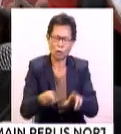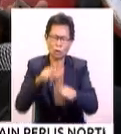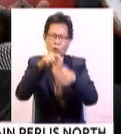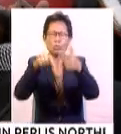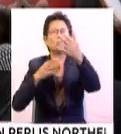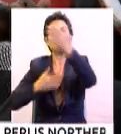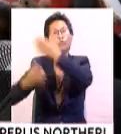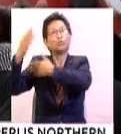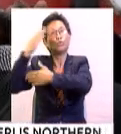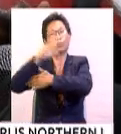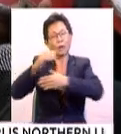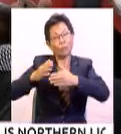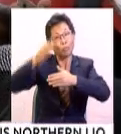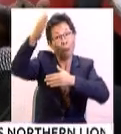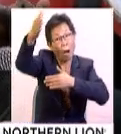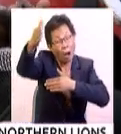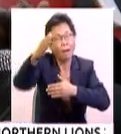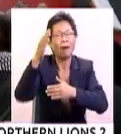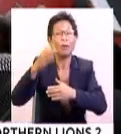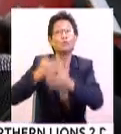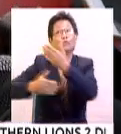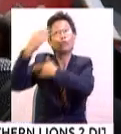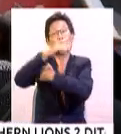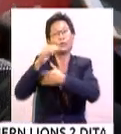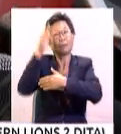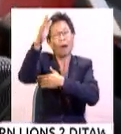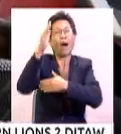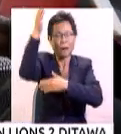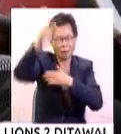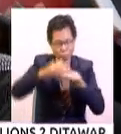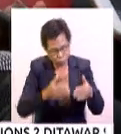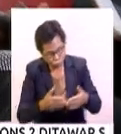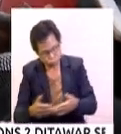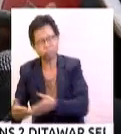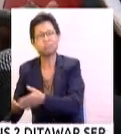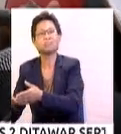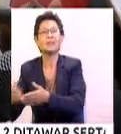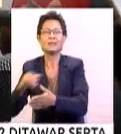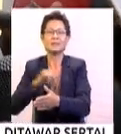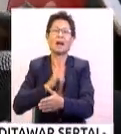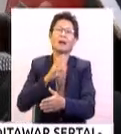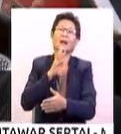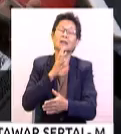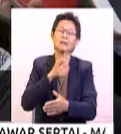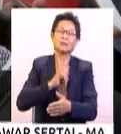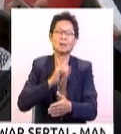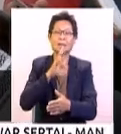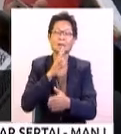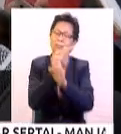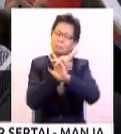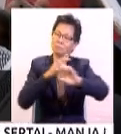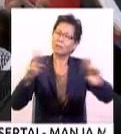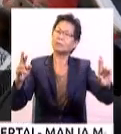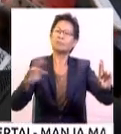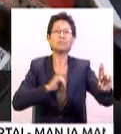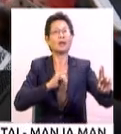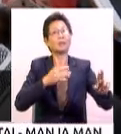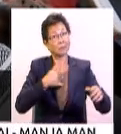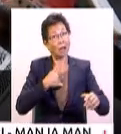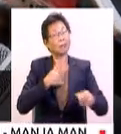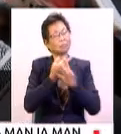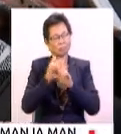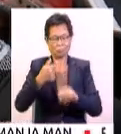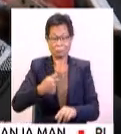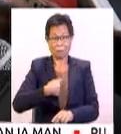yang kehadapan besok akan dapat diteruskan. Saya menyatakan kesediaan